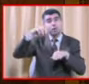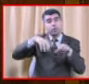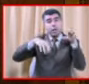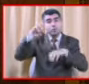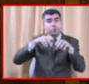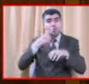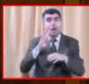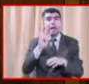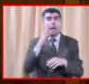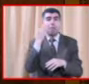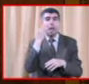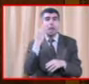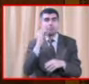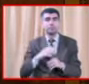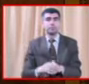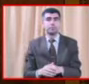كنتكلموا.